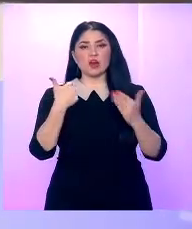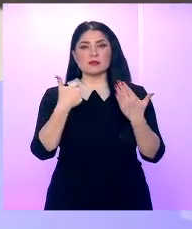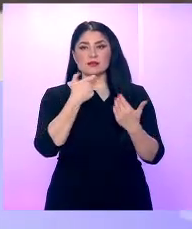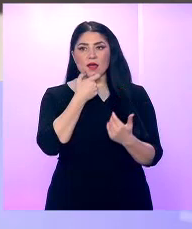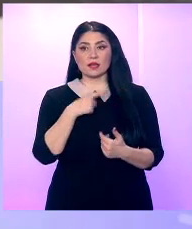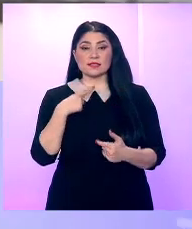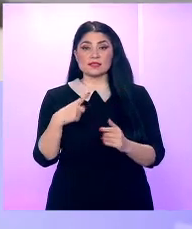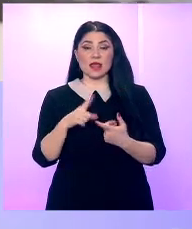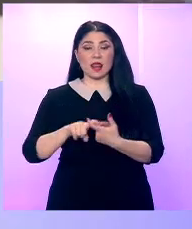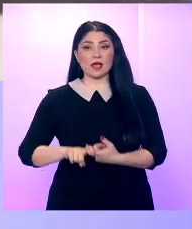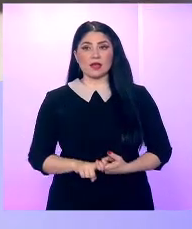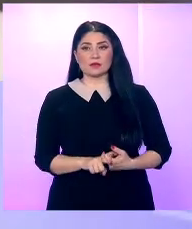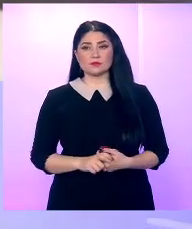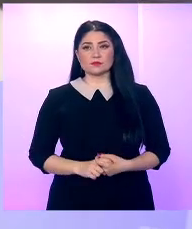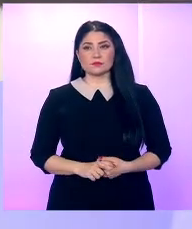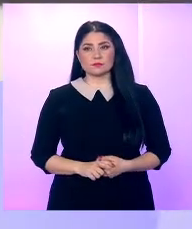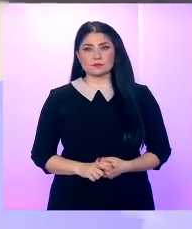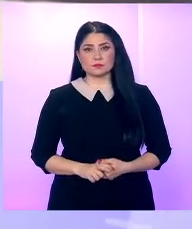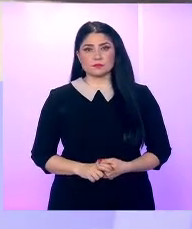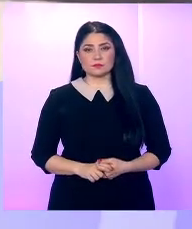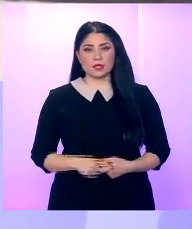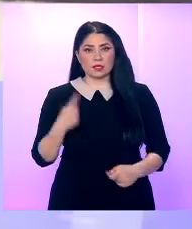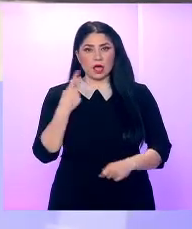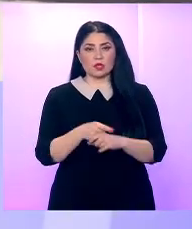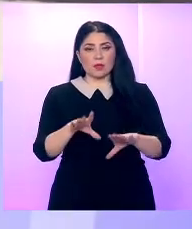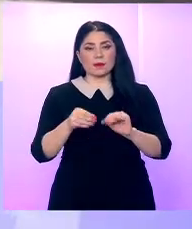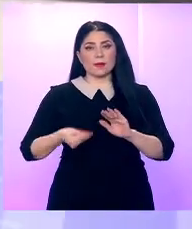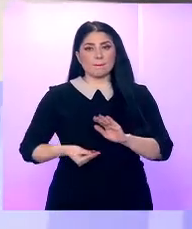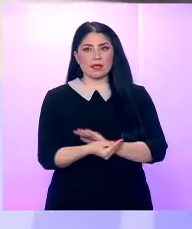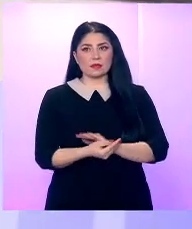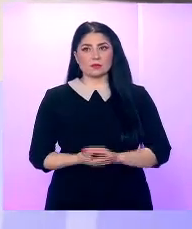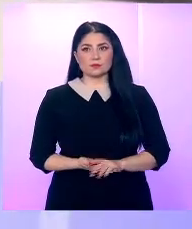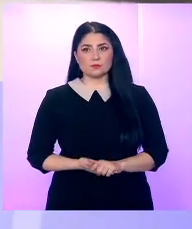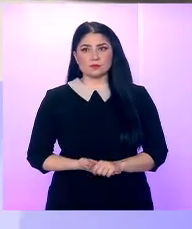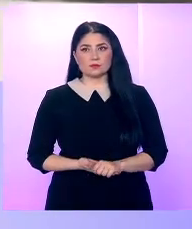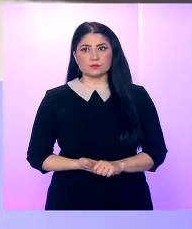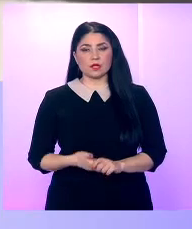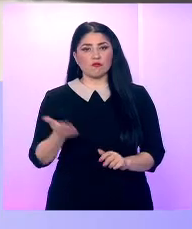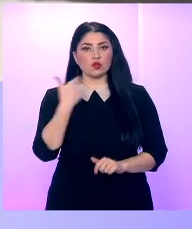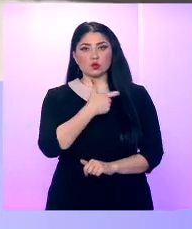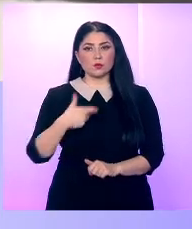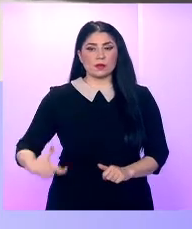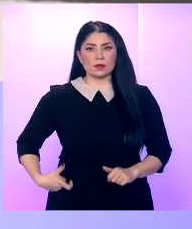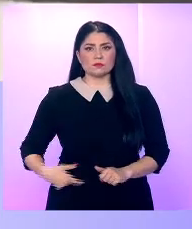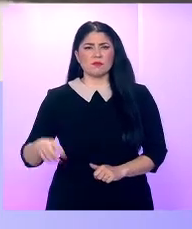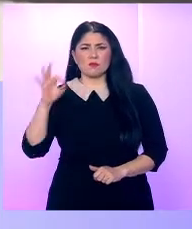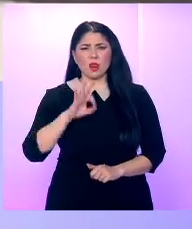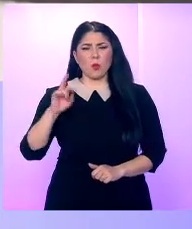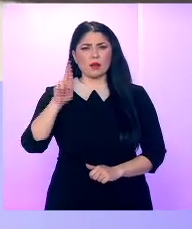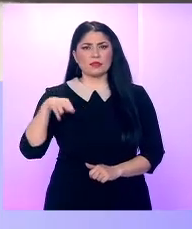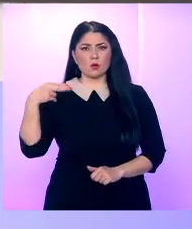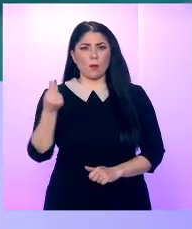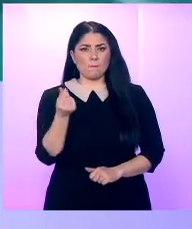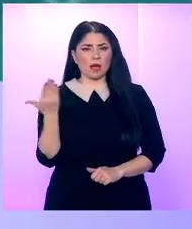ani și este legat de acuzații de luare de mită care îl vizează pe fostul edil de ordinul milioanelor de